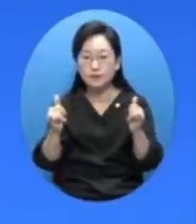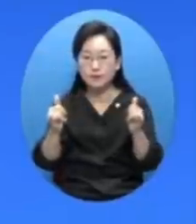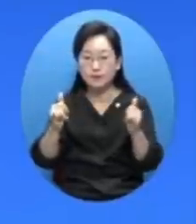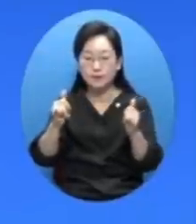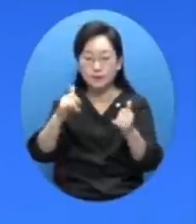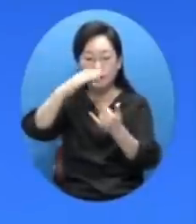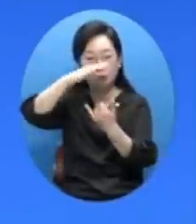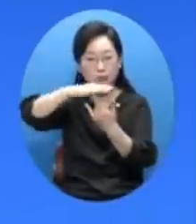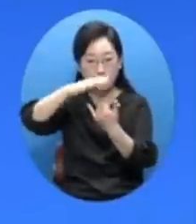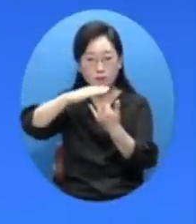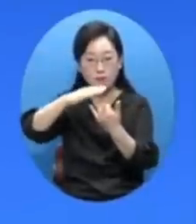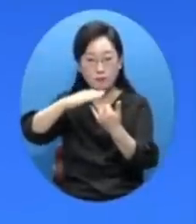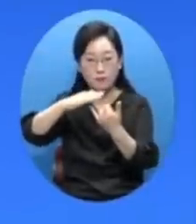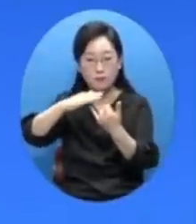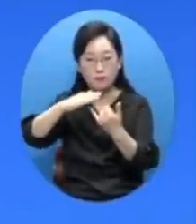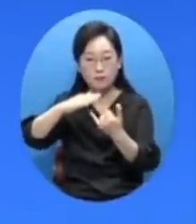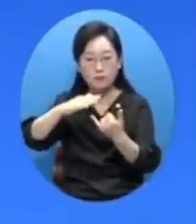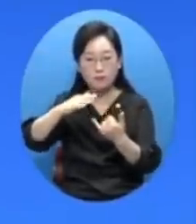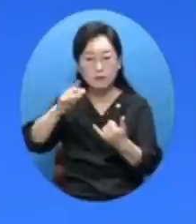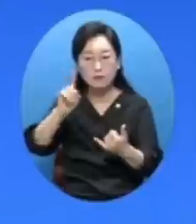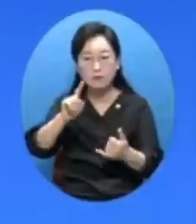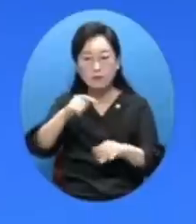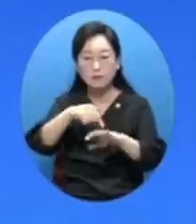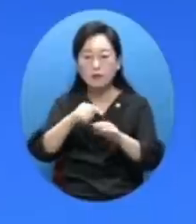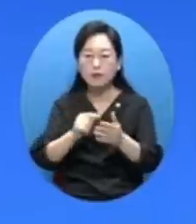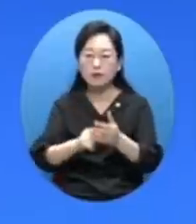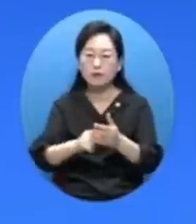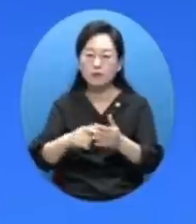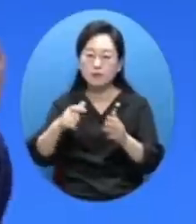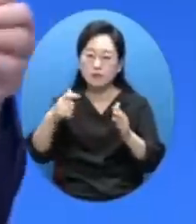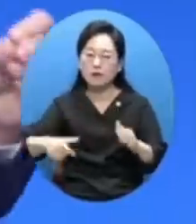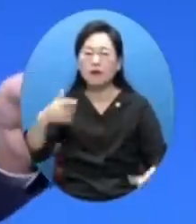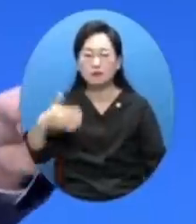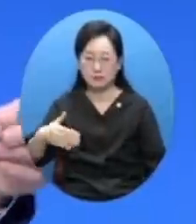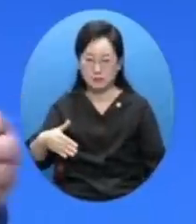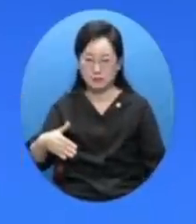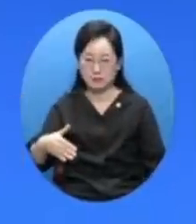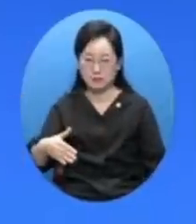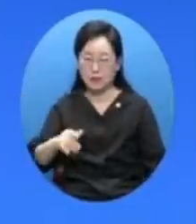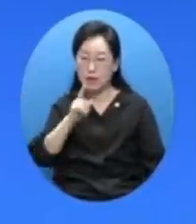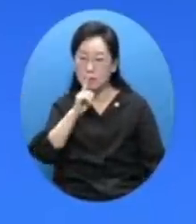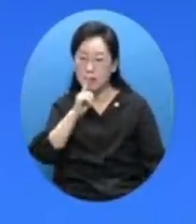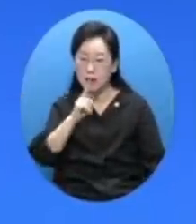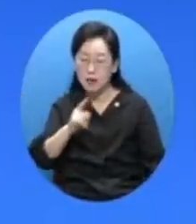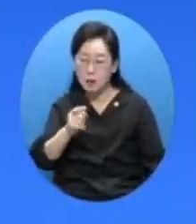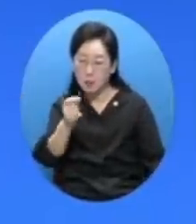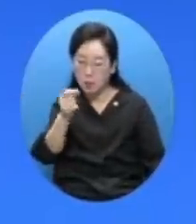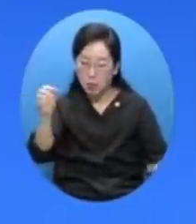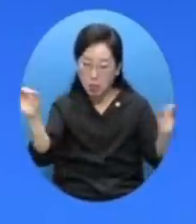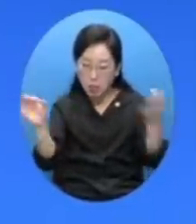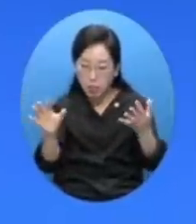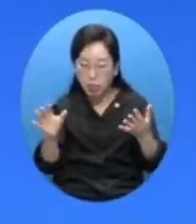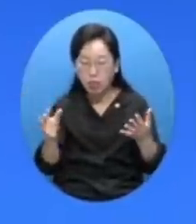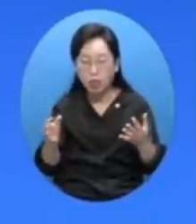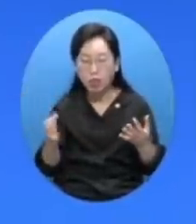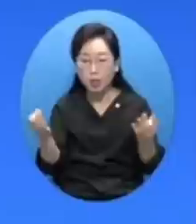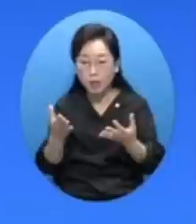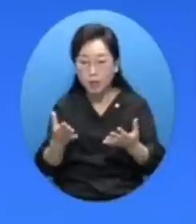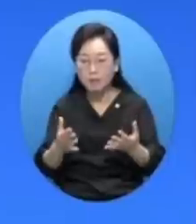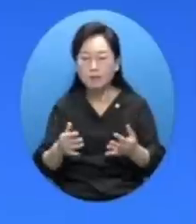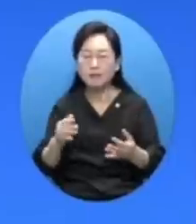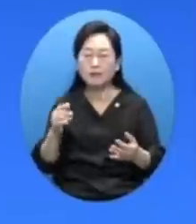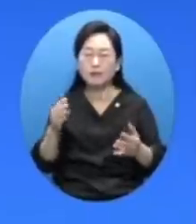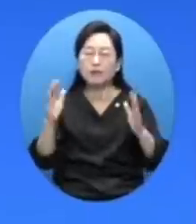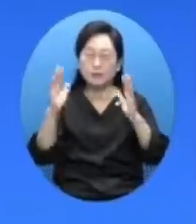청소년들은 마음이 모이지 못하고 약합니다 말 한마디에도 상처받고 무너지는 것입니다 그래서 늘